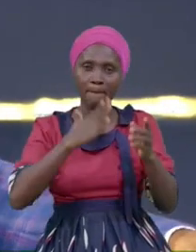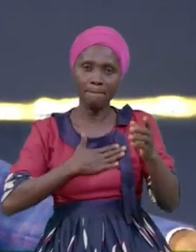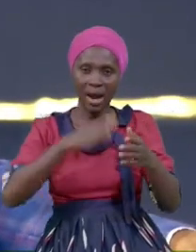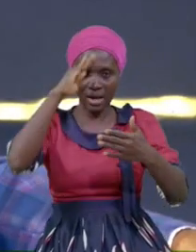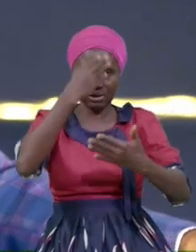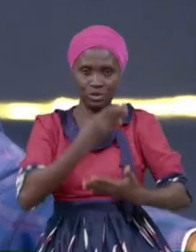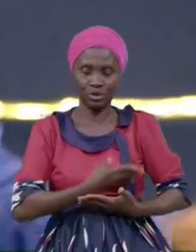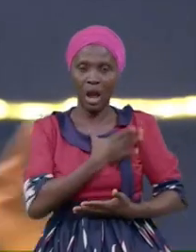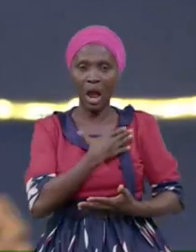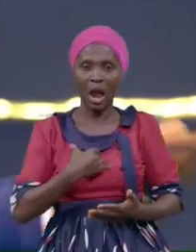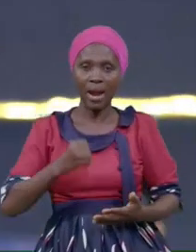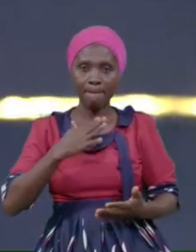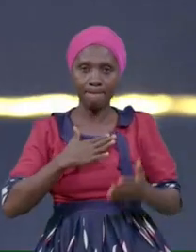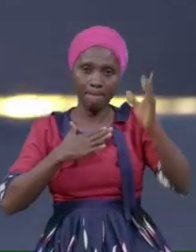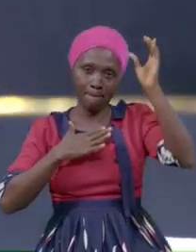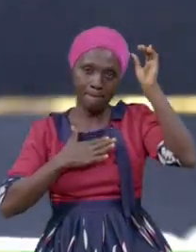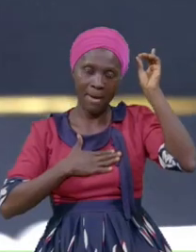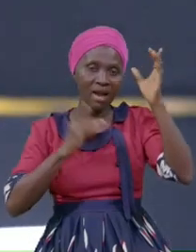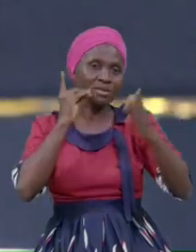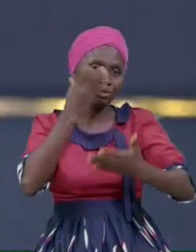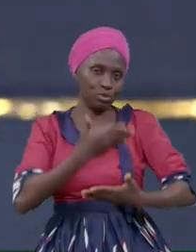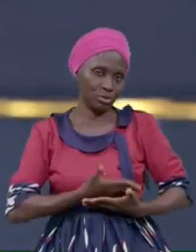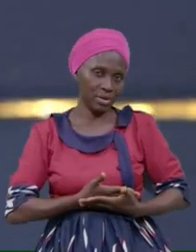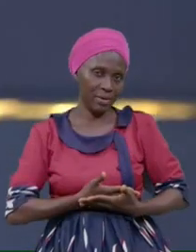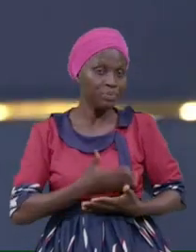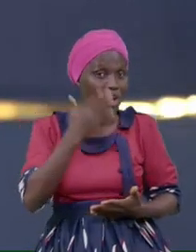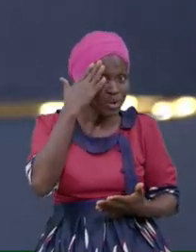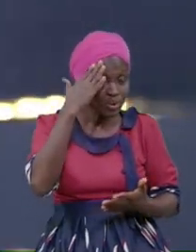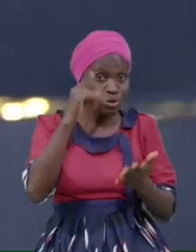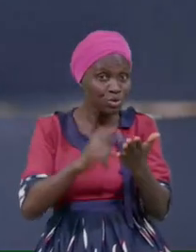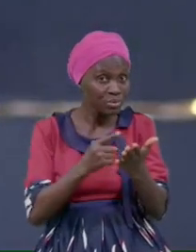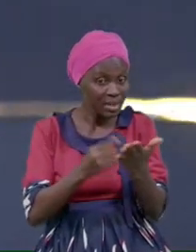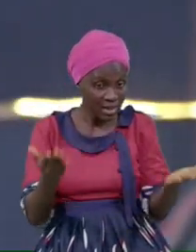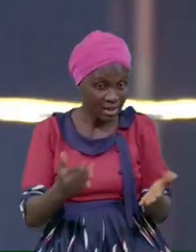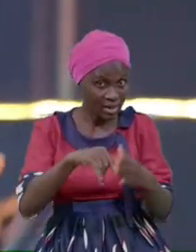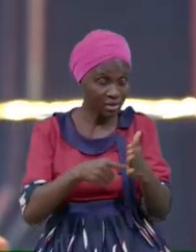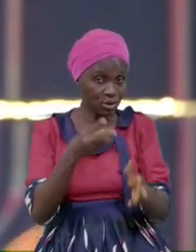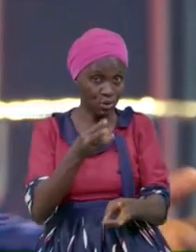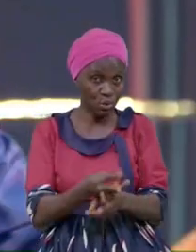filles. Dit le Seigneur, dans le monde,